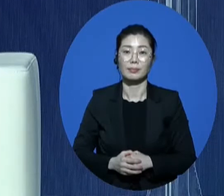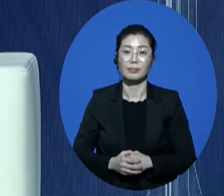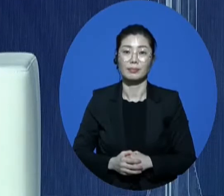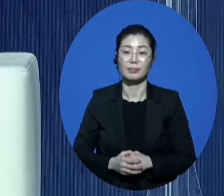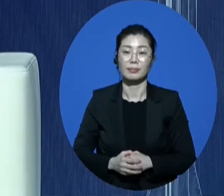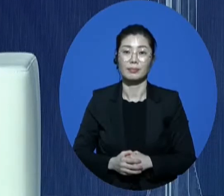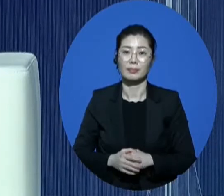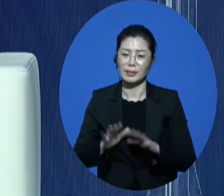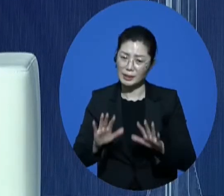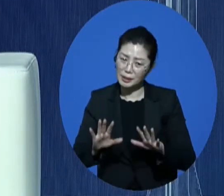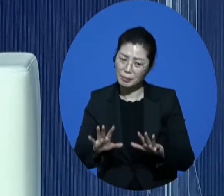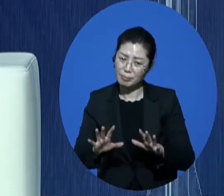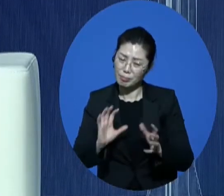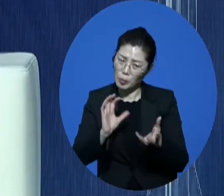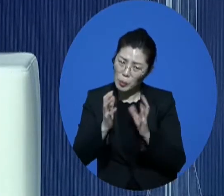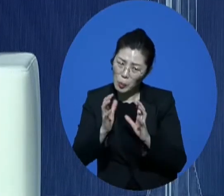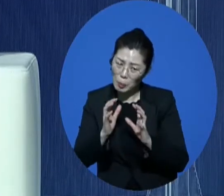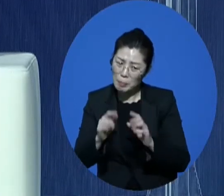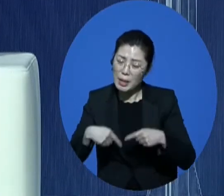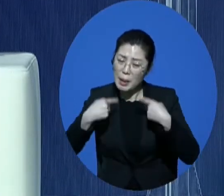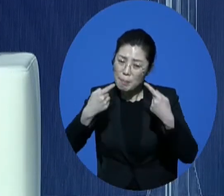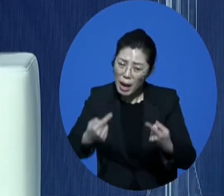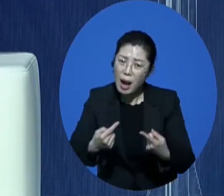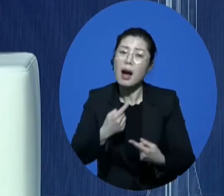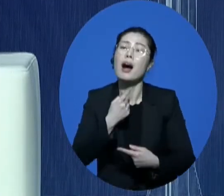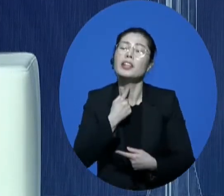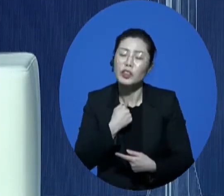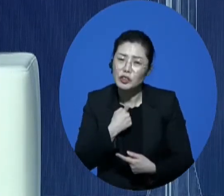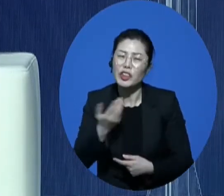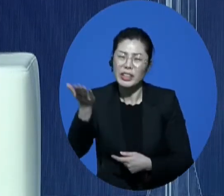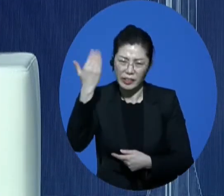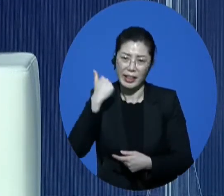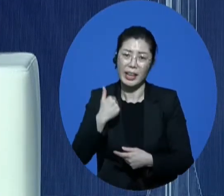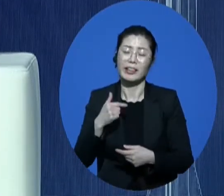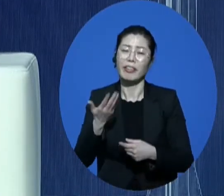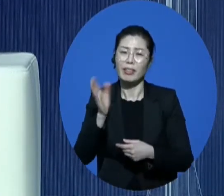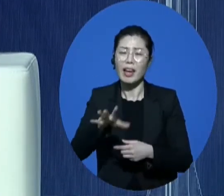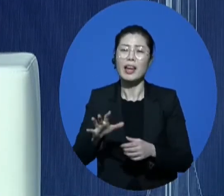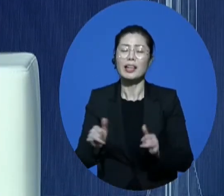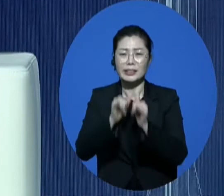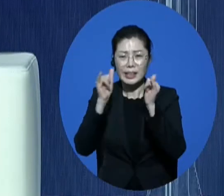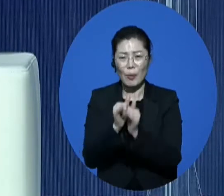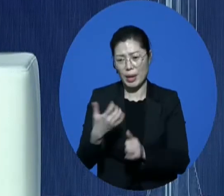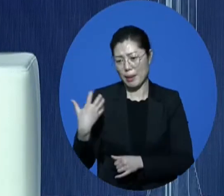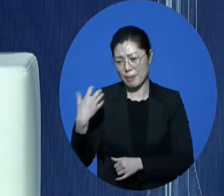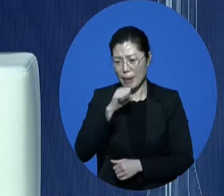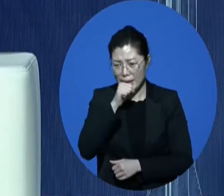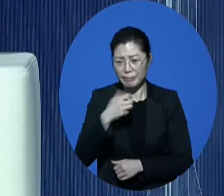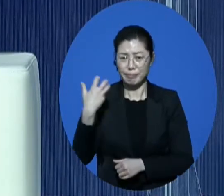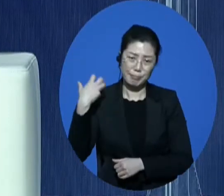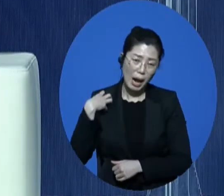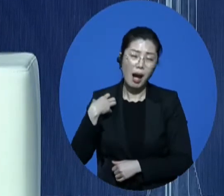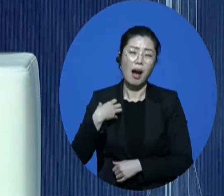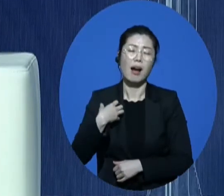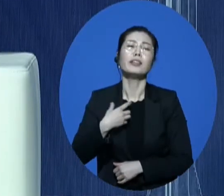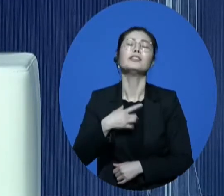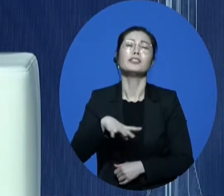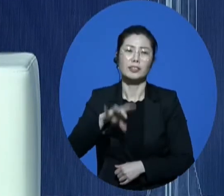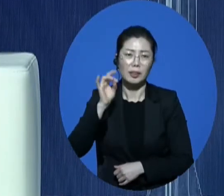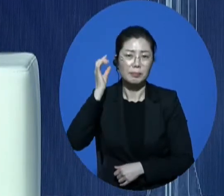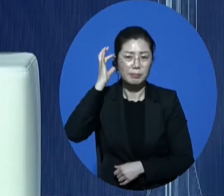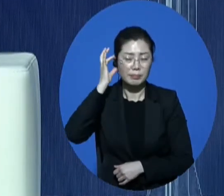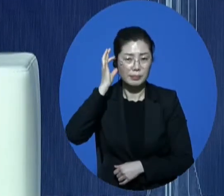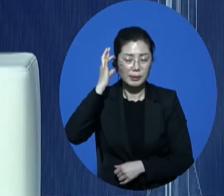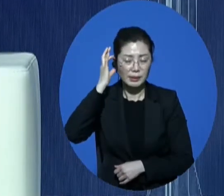포럼을 와보긴 했지만 사회를 본 건 처음이어가지고 제가 너무 긴장을 해가지고 사회자를